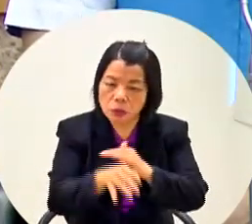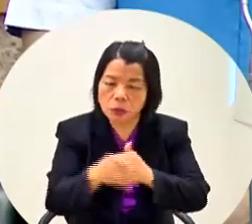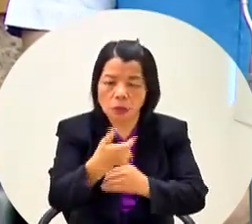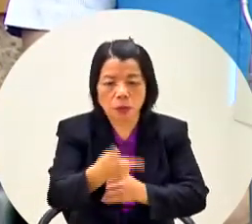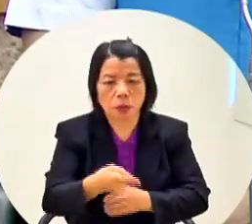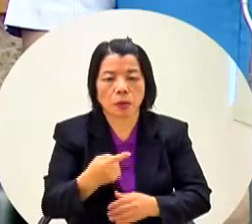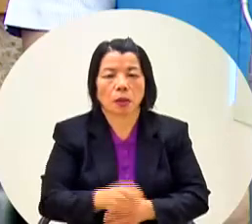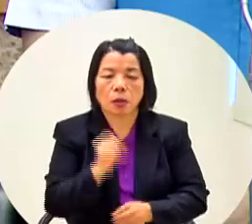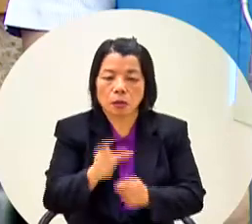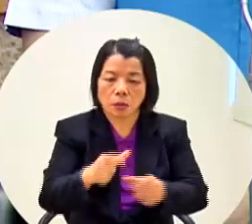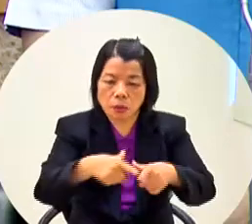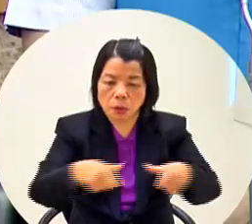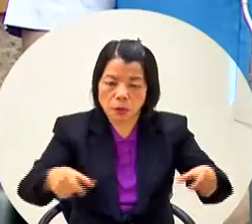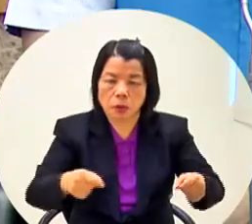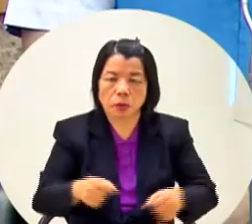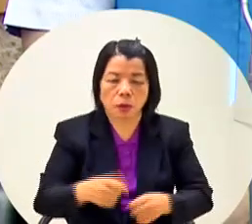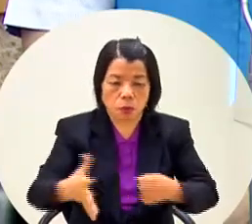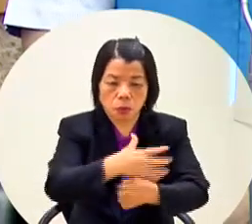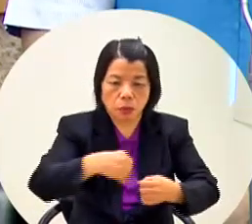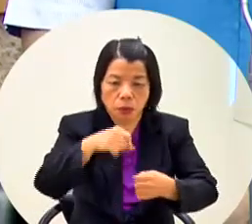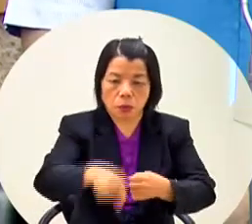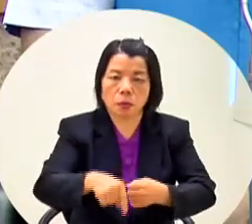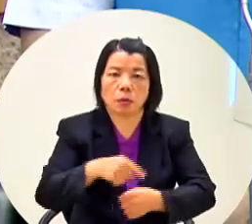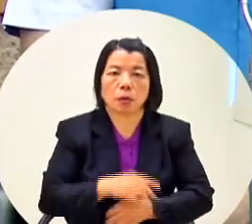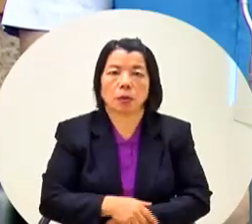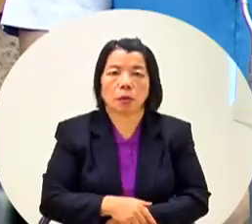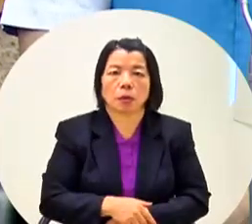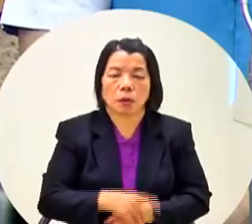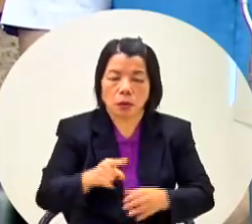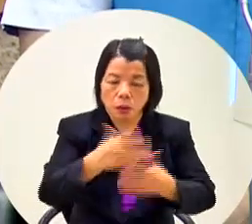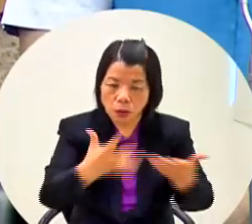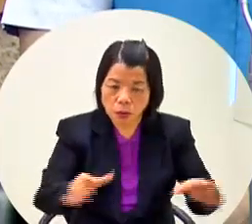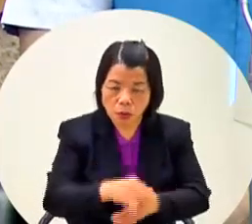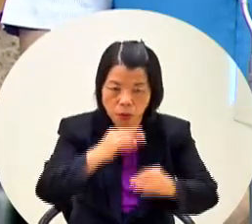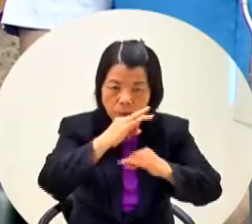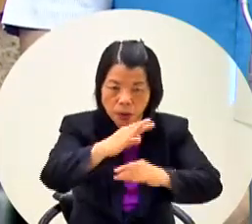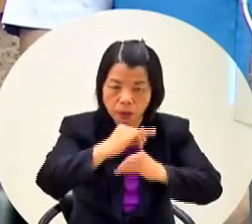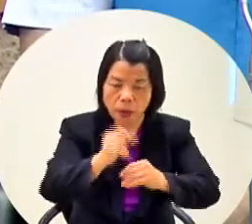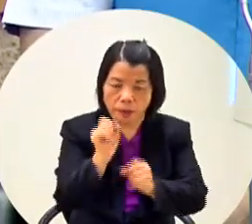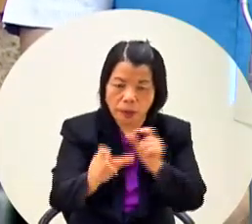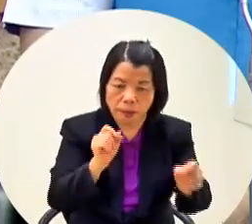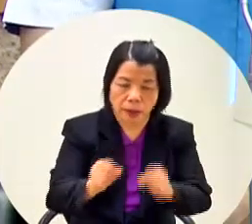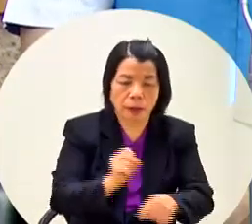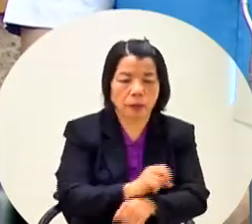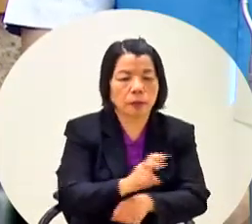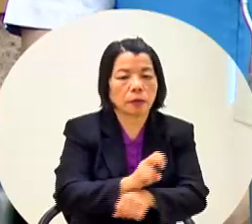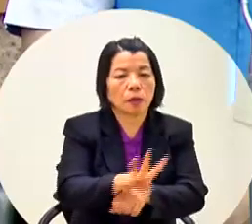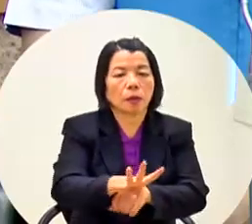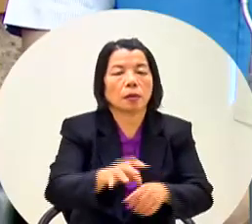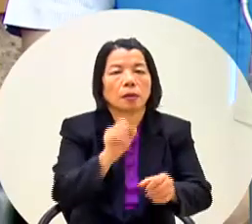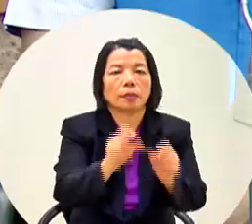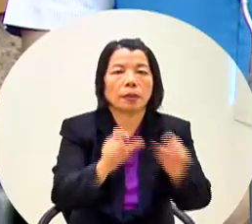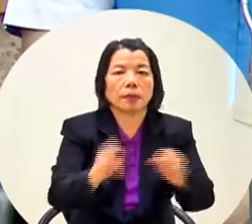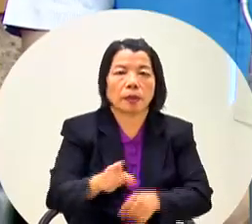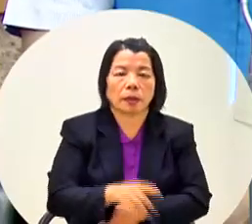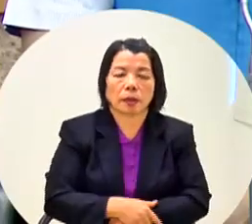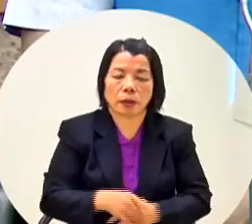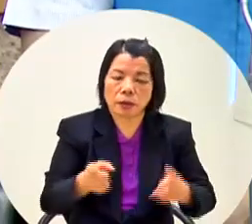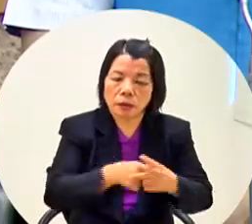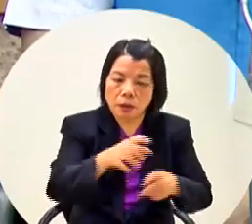券有时候是全国的，有时候回很多去百货公司去 Seven， 反而地方政府的小农夜